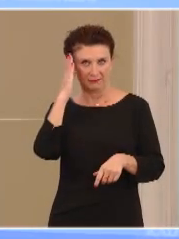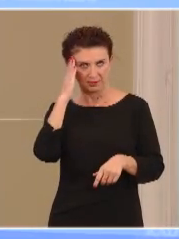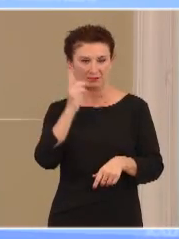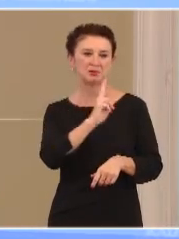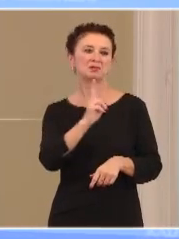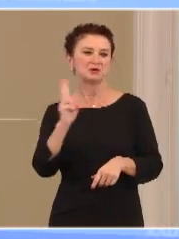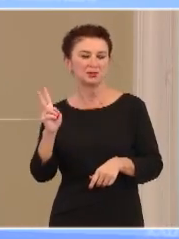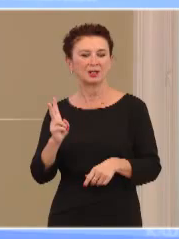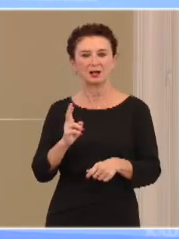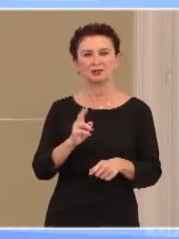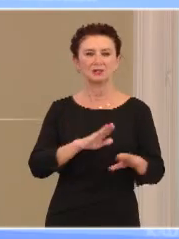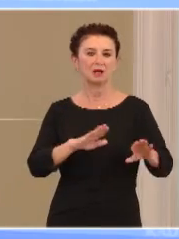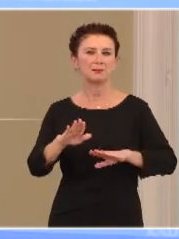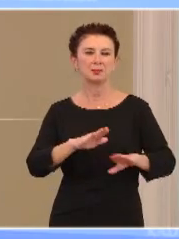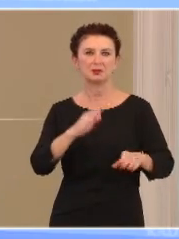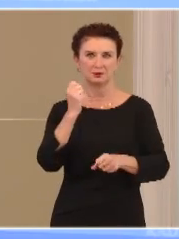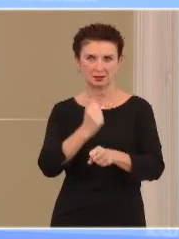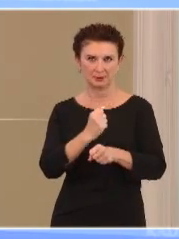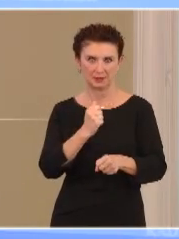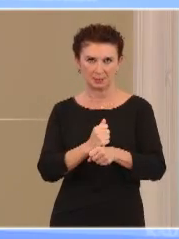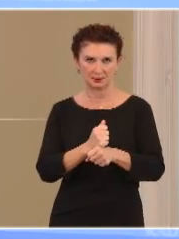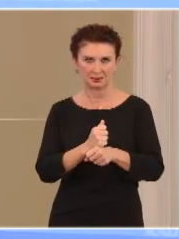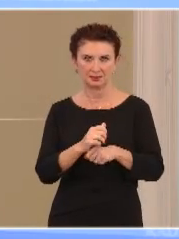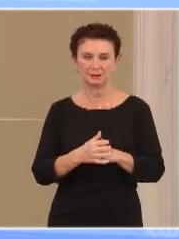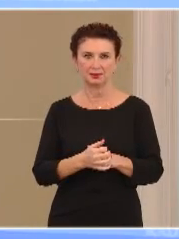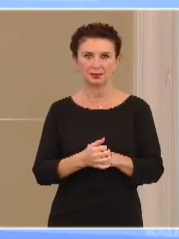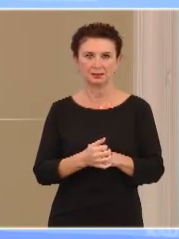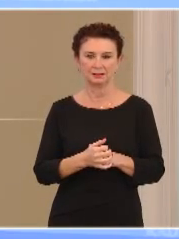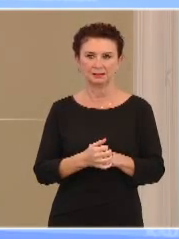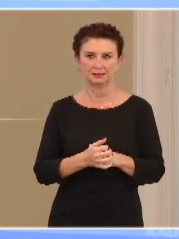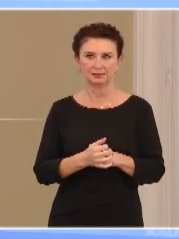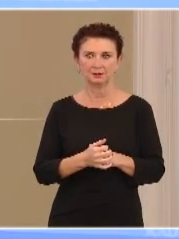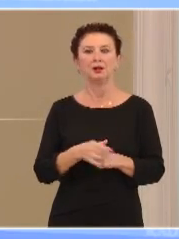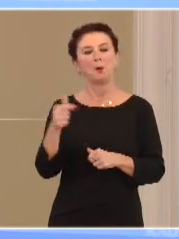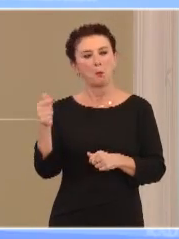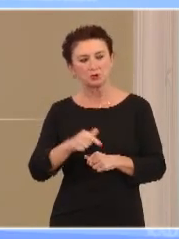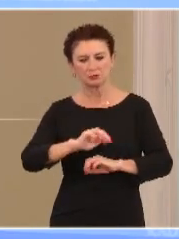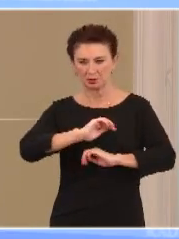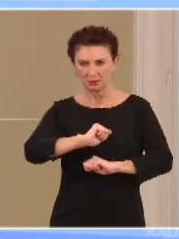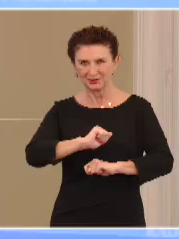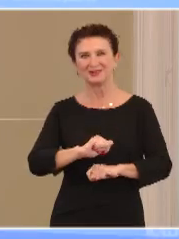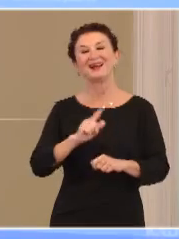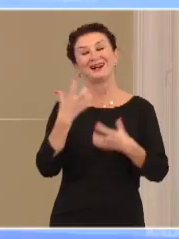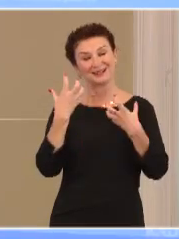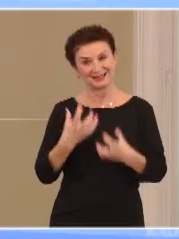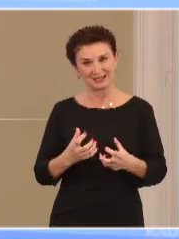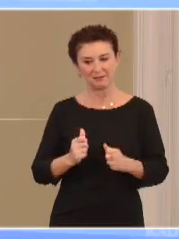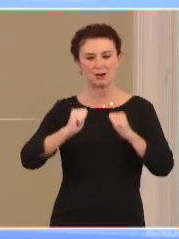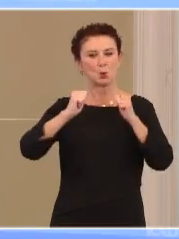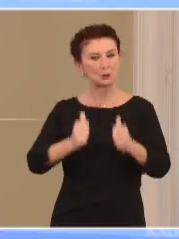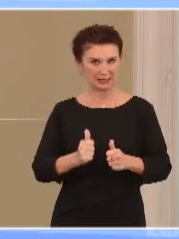na jutro, czy mamy stabilizowanie przed sobą sytuacji w górnictwie na wiele lat. Ja z